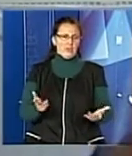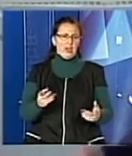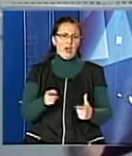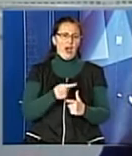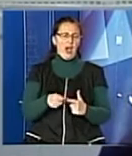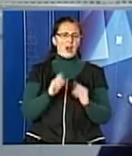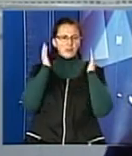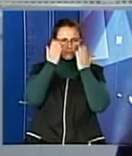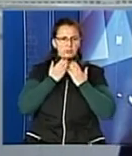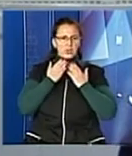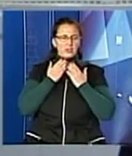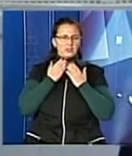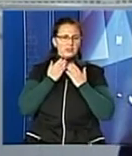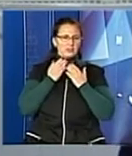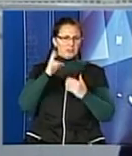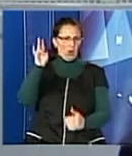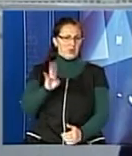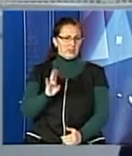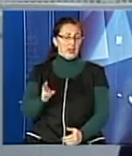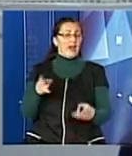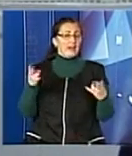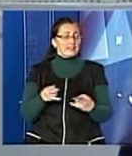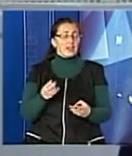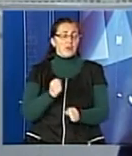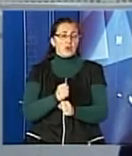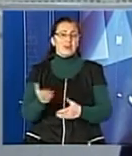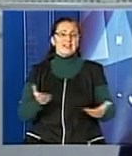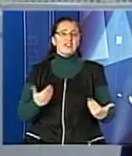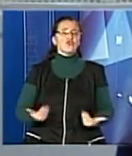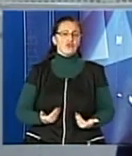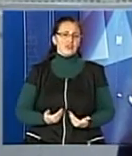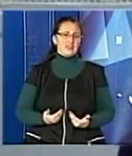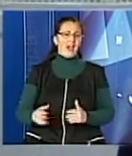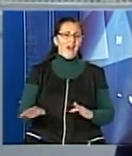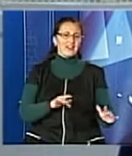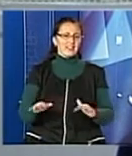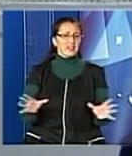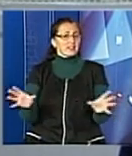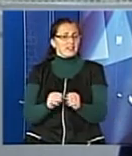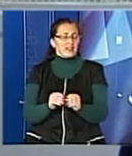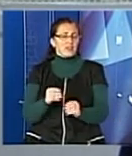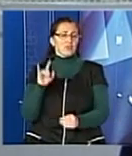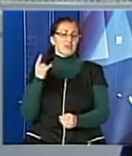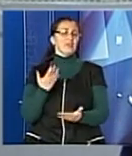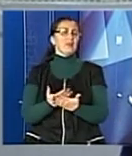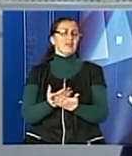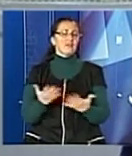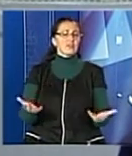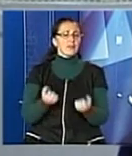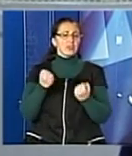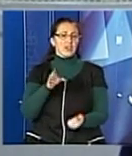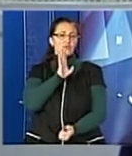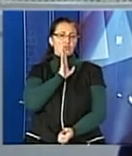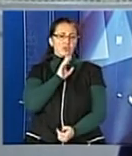виходити назовні, вона мусить йти в світ і робити якісь соціальні речі, наприклад, речі з дітьми чи з сиротами, речі на підтримку жінок